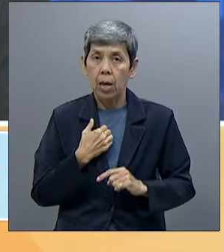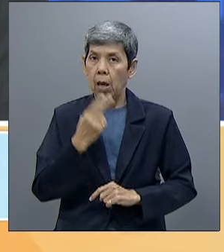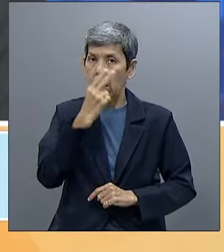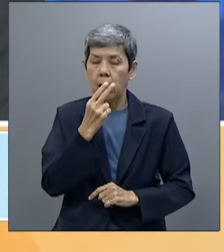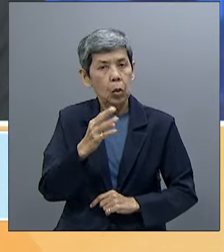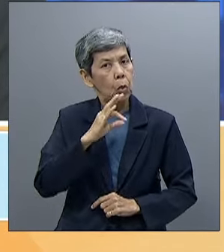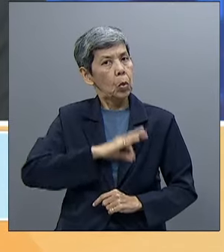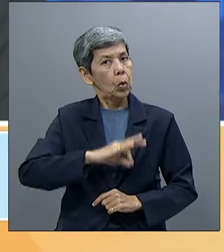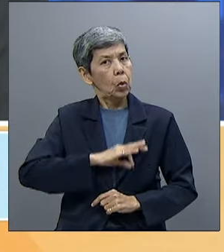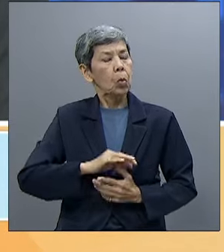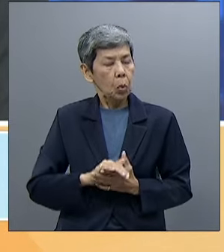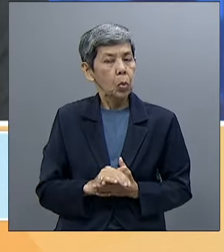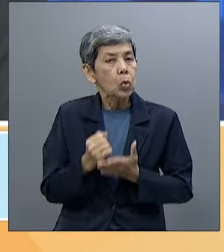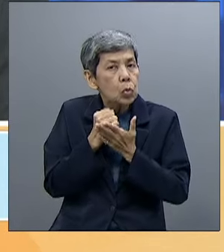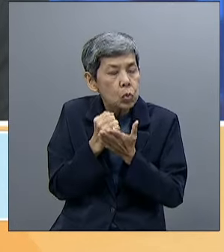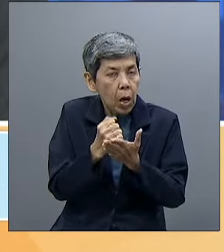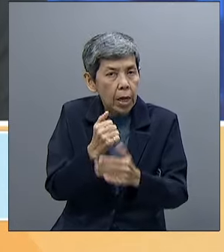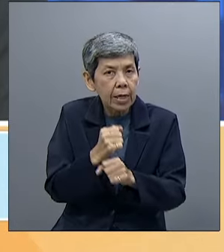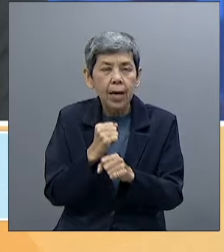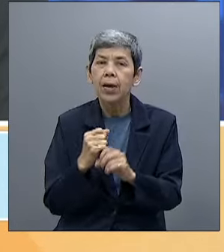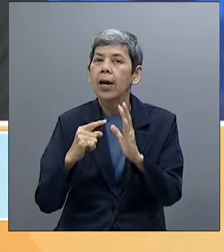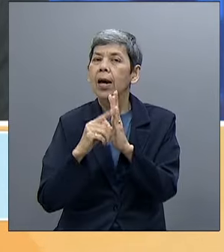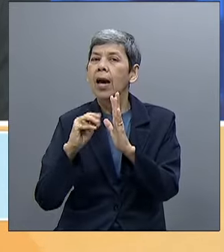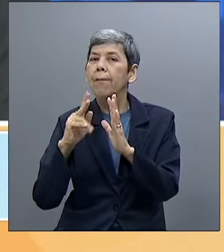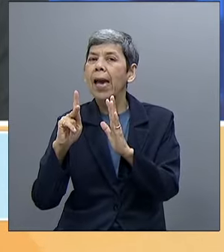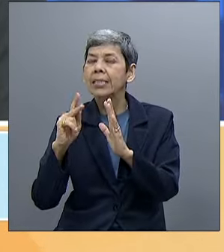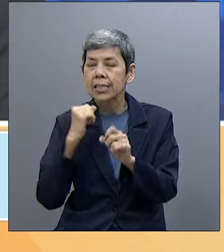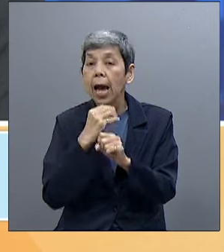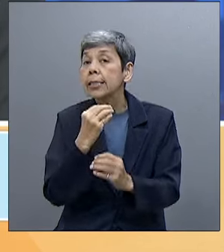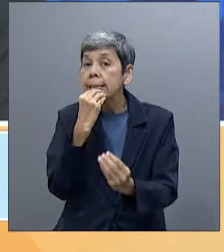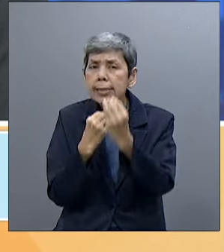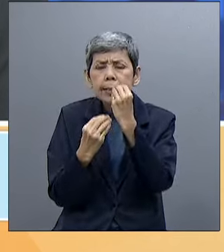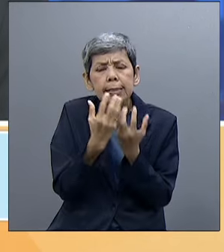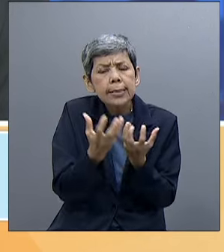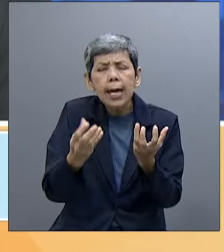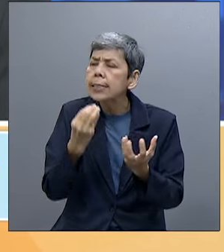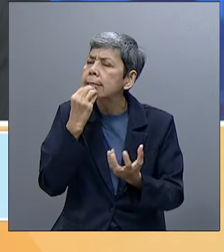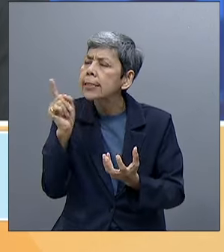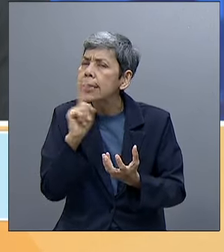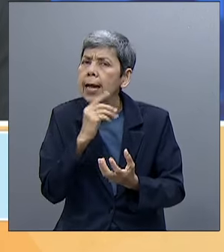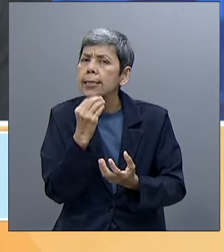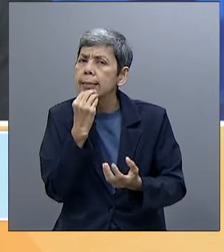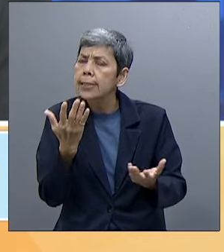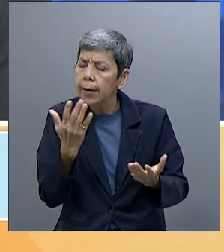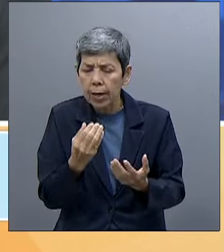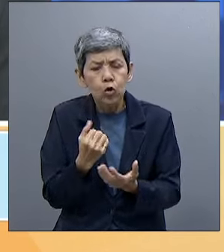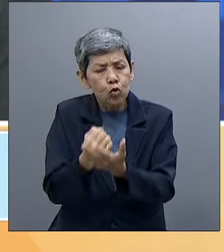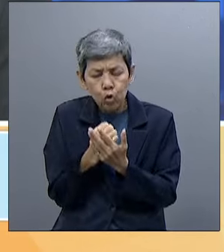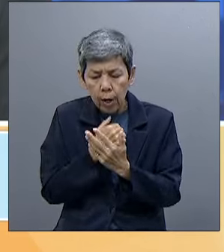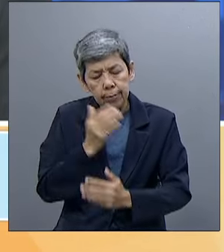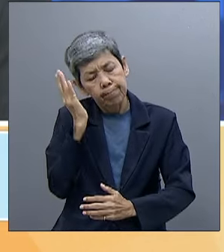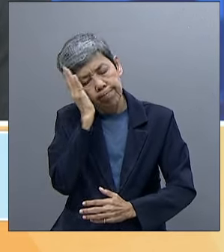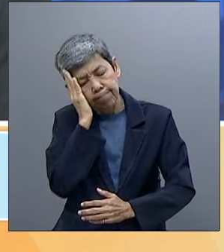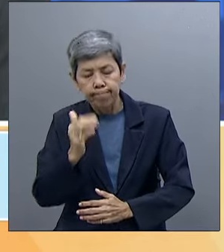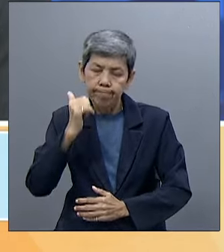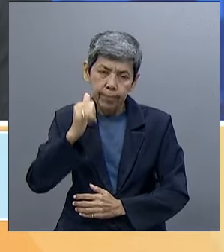แล้วรู้สึกว่ามันอาจจะช่วยได้ก็คือแมกนีเซียมเราจะกินอาหารอะไรขอคำแนะนำเรื่องอาหารการกินที่จะทำให้สุขภาพและ